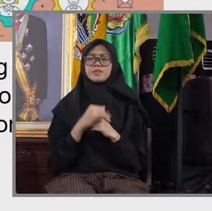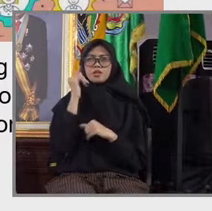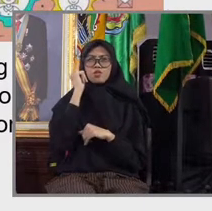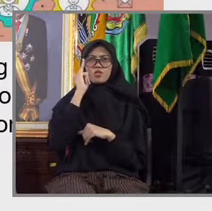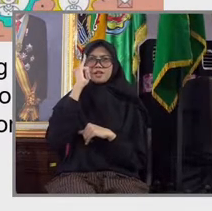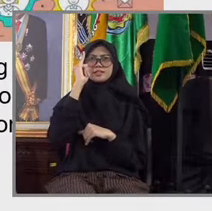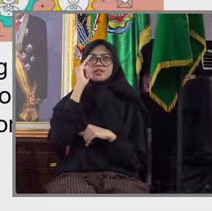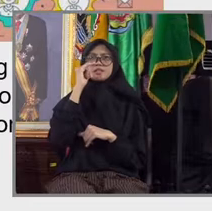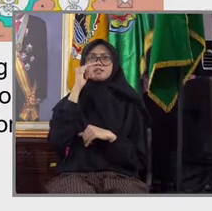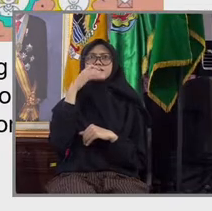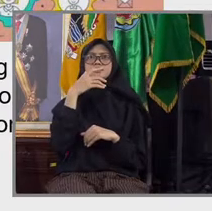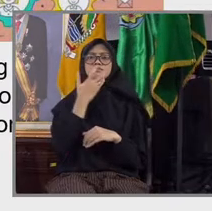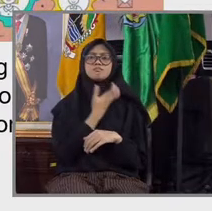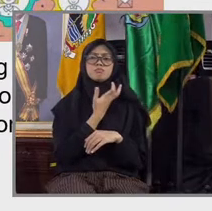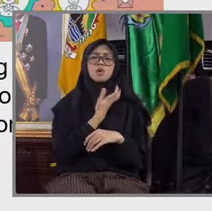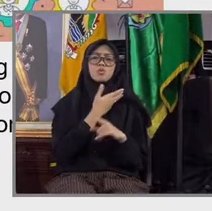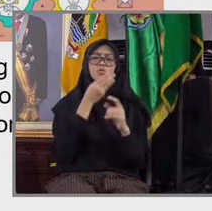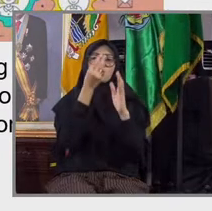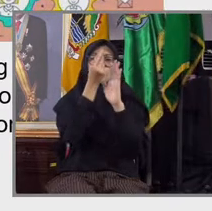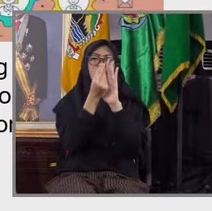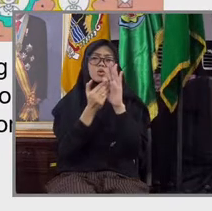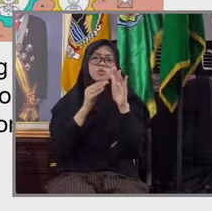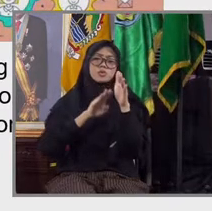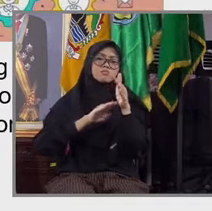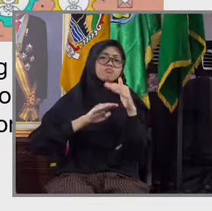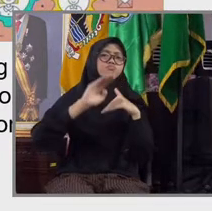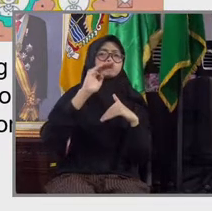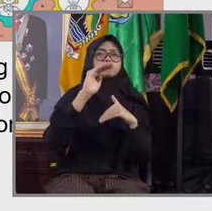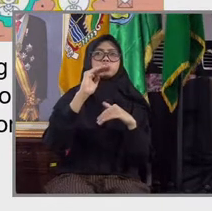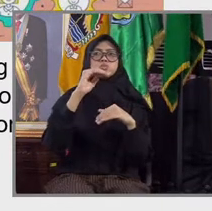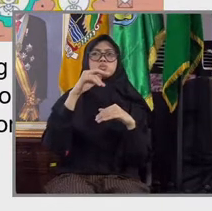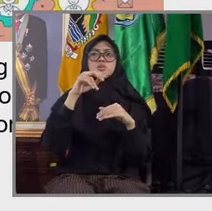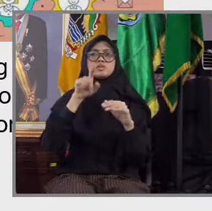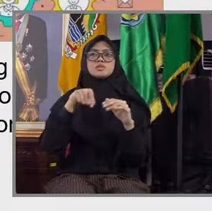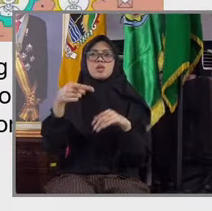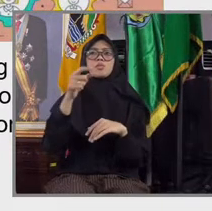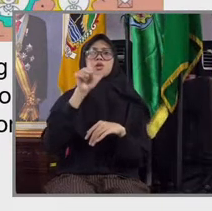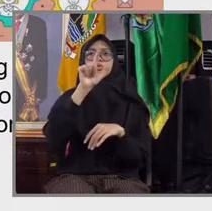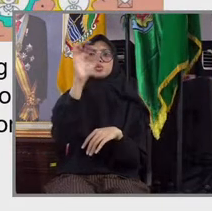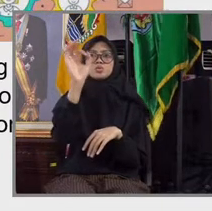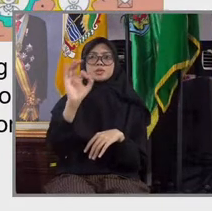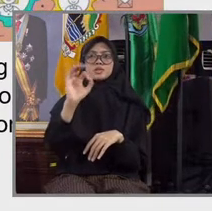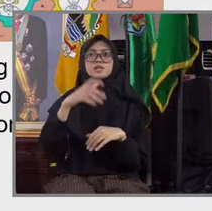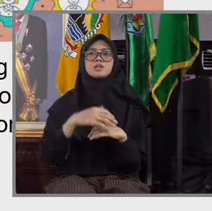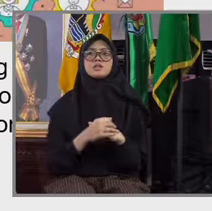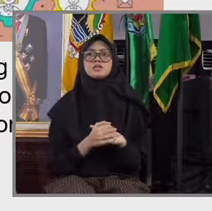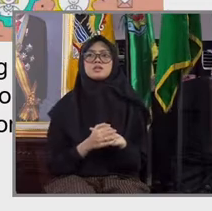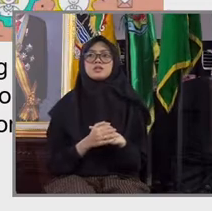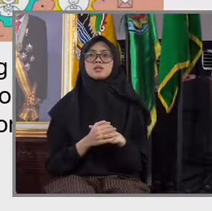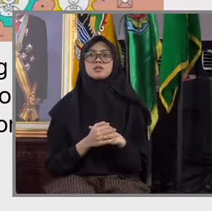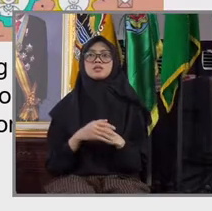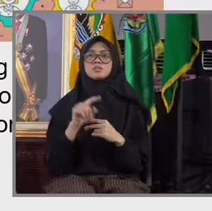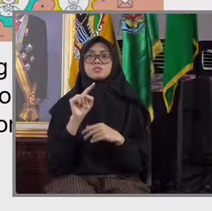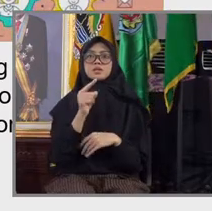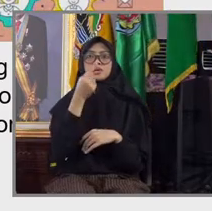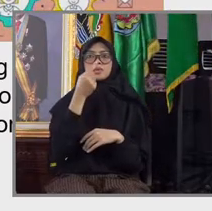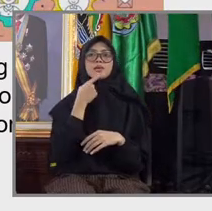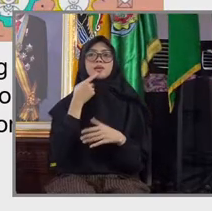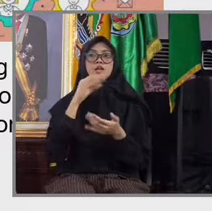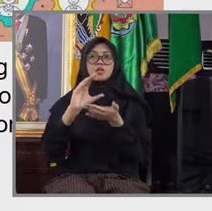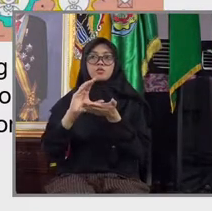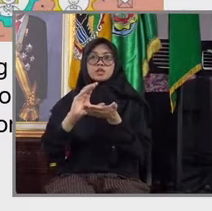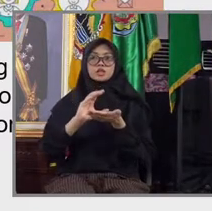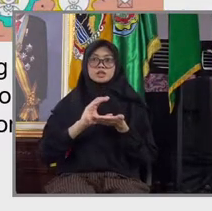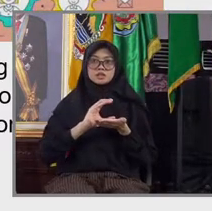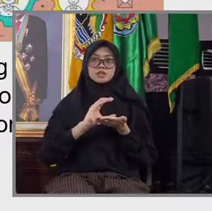Inovasi untuk menuju pertumbuhan ekonomi Jawa Tengah mencapai 7%. Pertama kali adalah investasi untuk